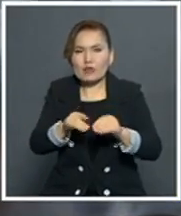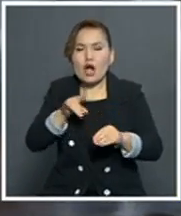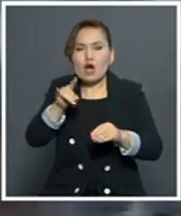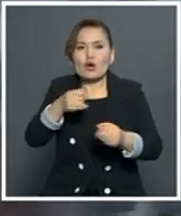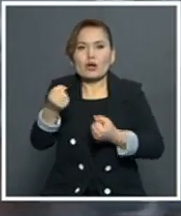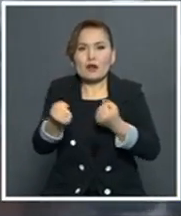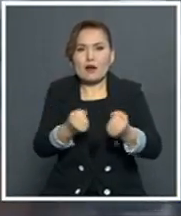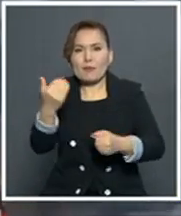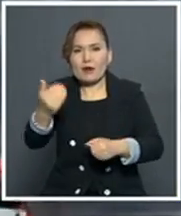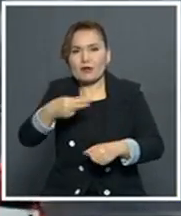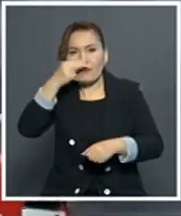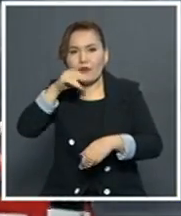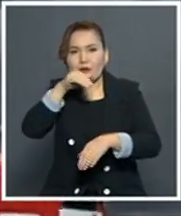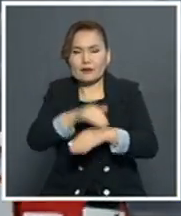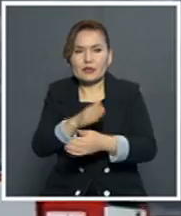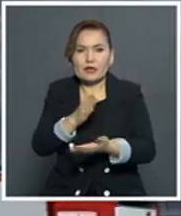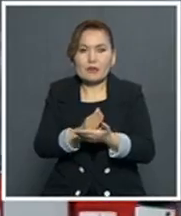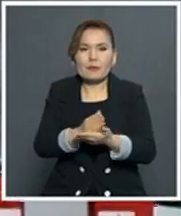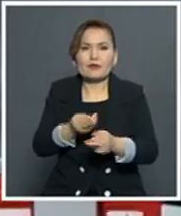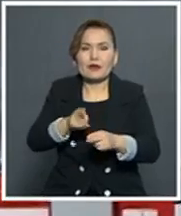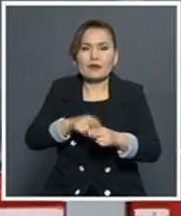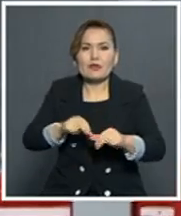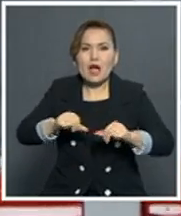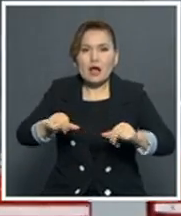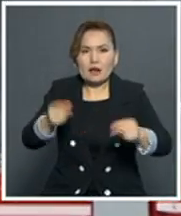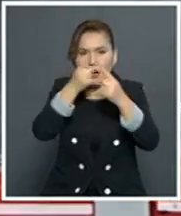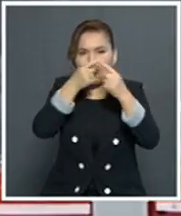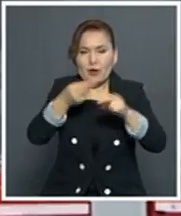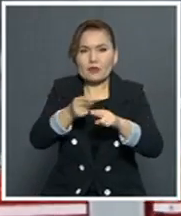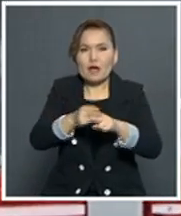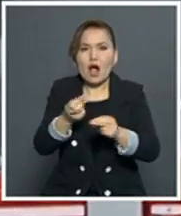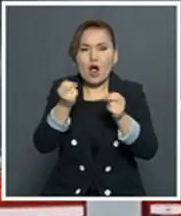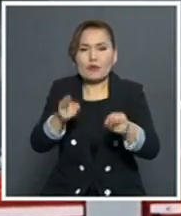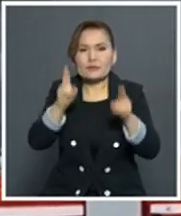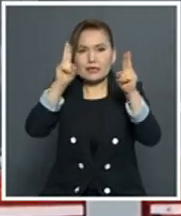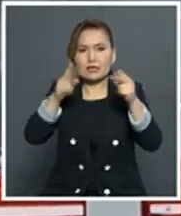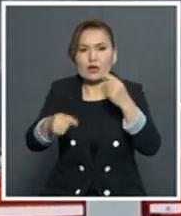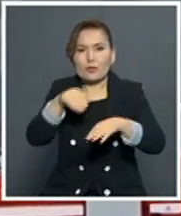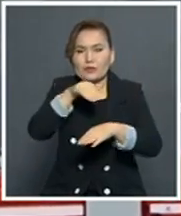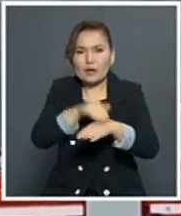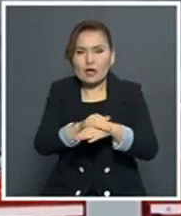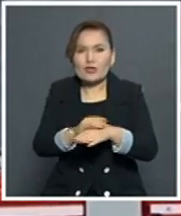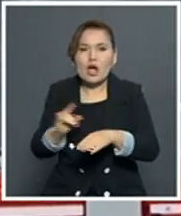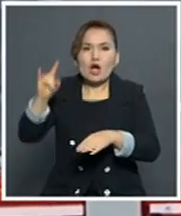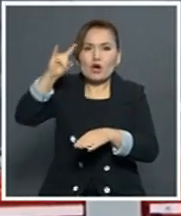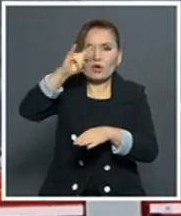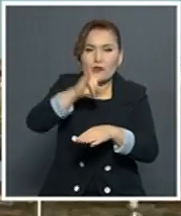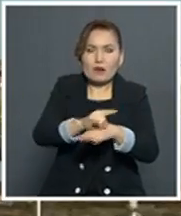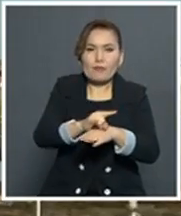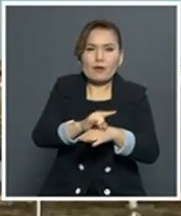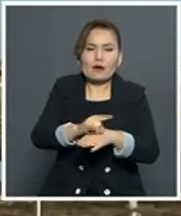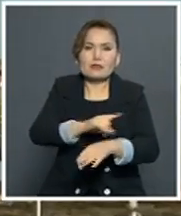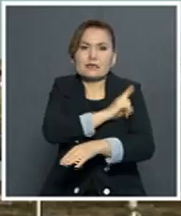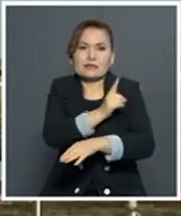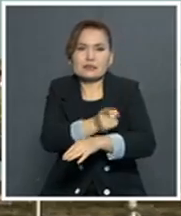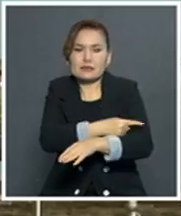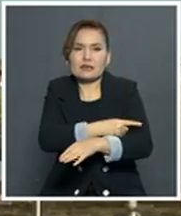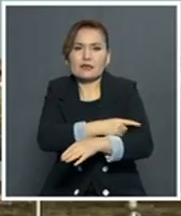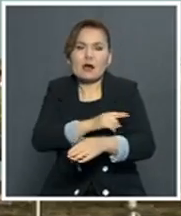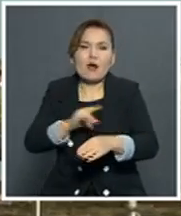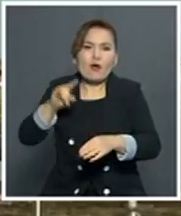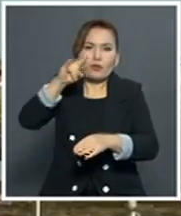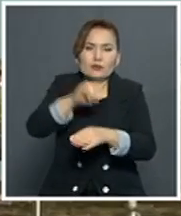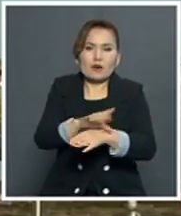Денис Евдокимов кінәлі деп отыр. Құзырлы мекеменің мәліметінше ол қауіпсіздік ережелерін бұзып ұшу-қону жолағына қатты келіп қонған. Сондай-ақ